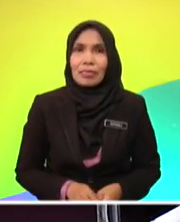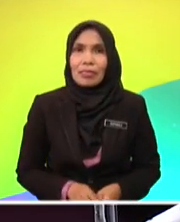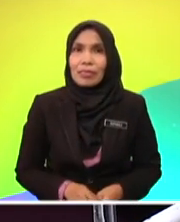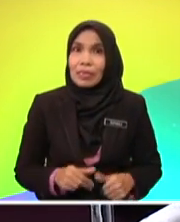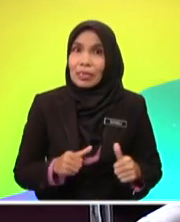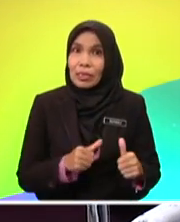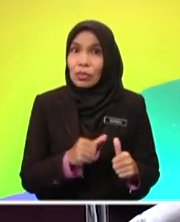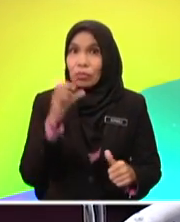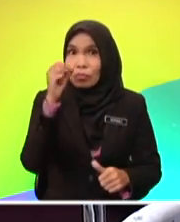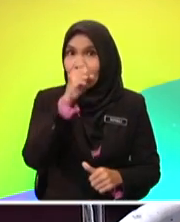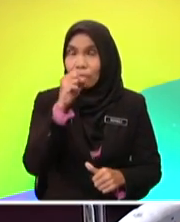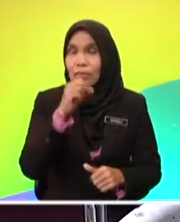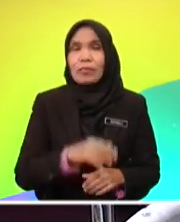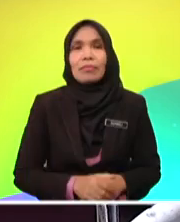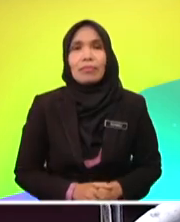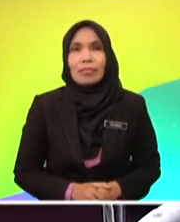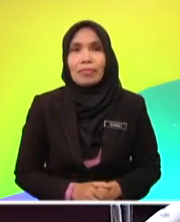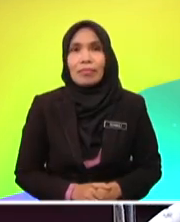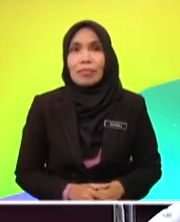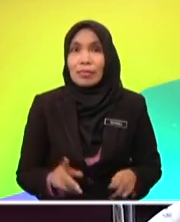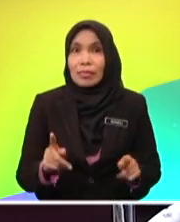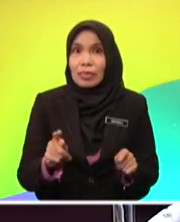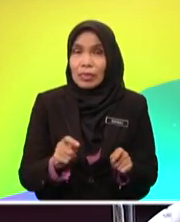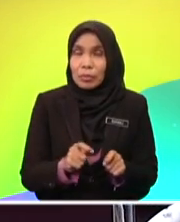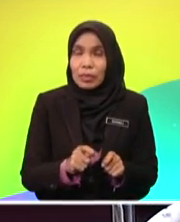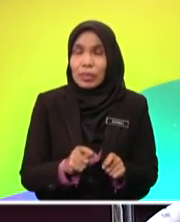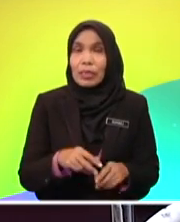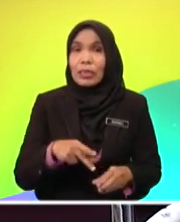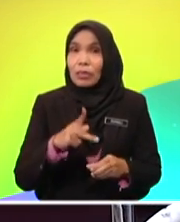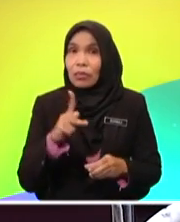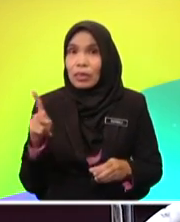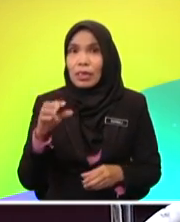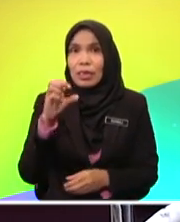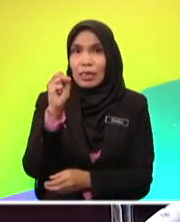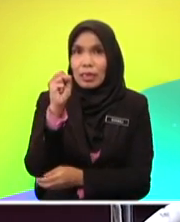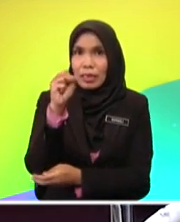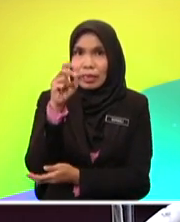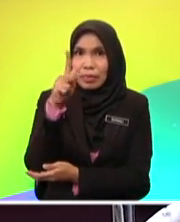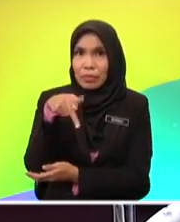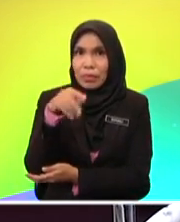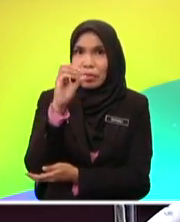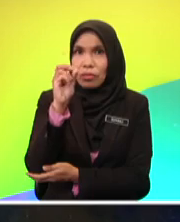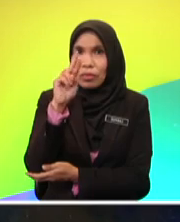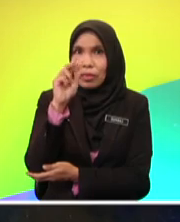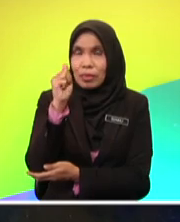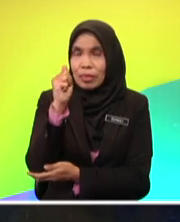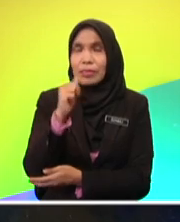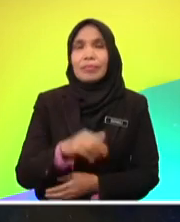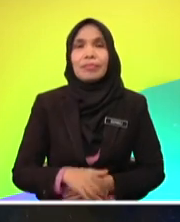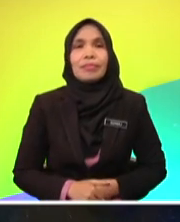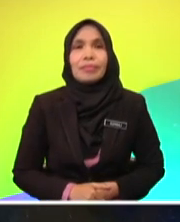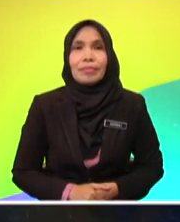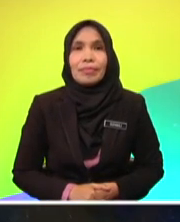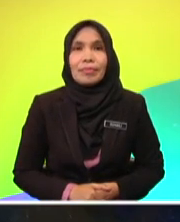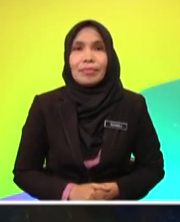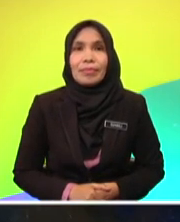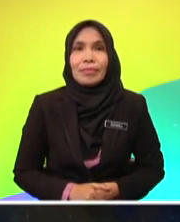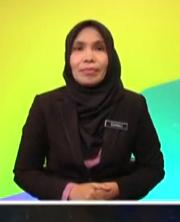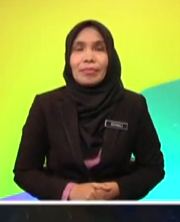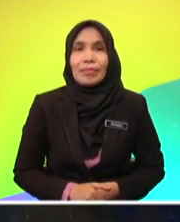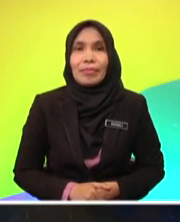mengeluarkan spora. Okay, spora tu adalah ejen yang ada pada tumbuhan tersebut.